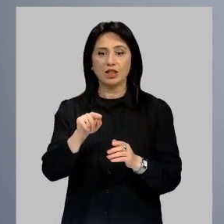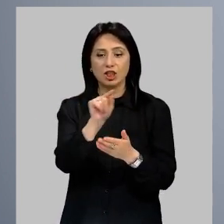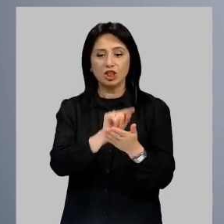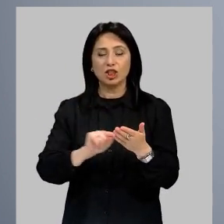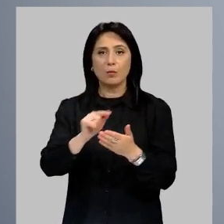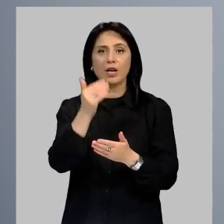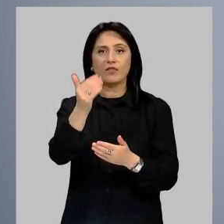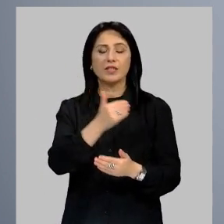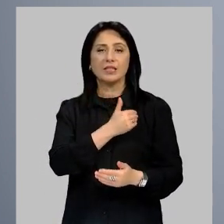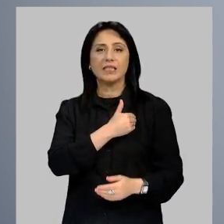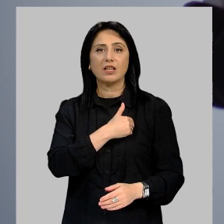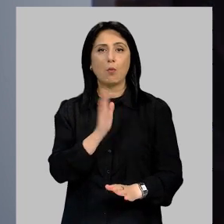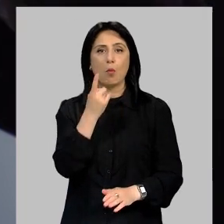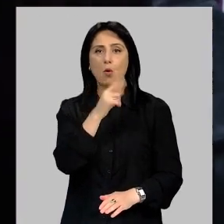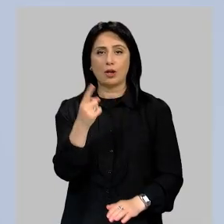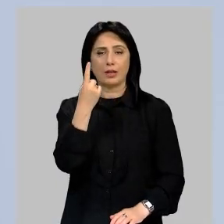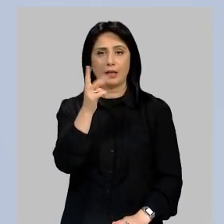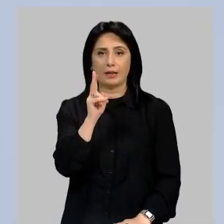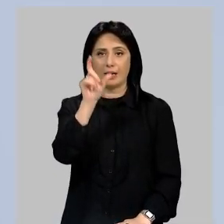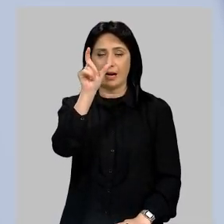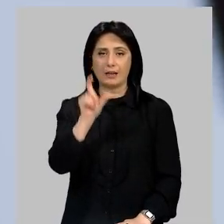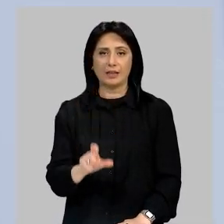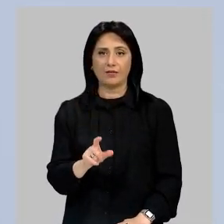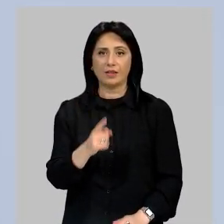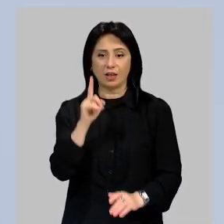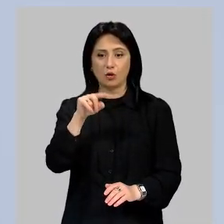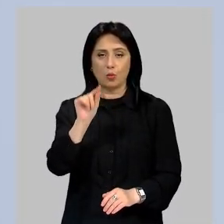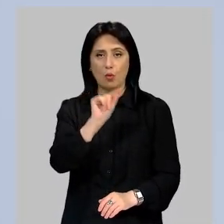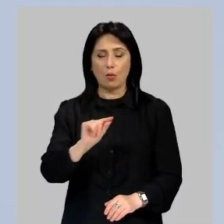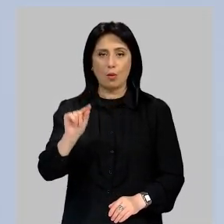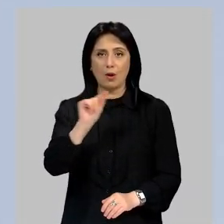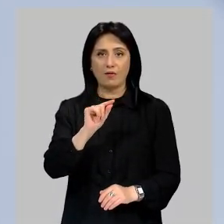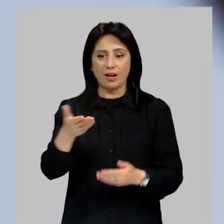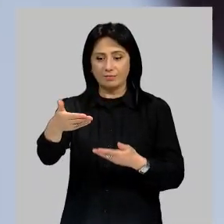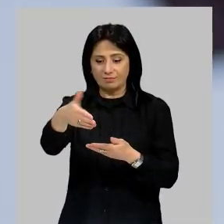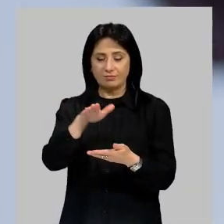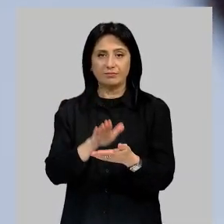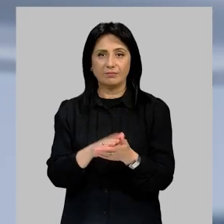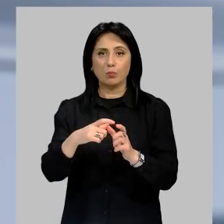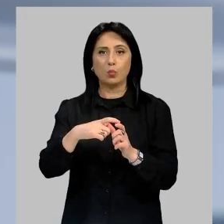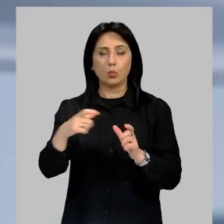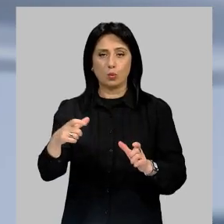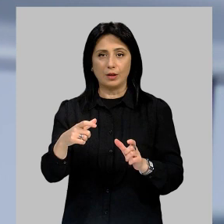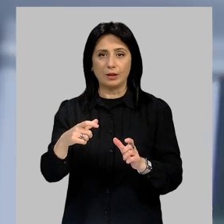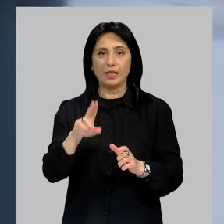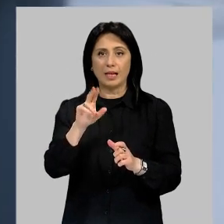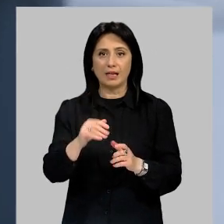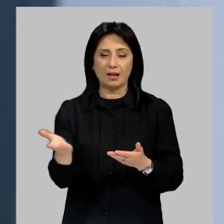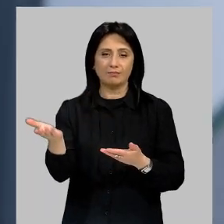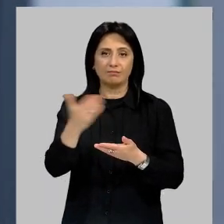xolot erti candidatis rigiti numeri. Gădăcetet sărceunu biuleteni, tă muatavset specialur